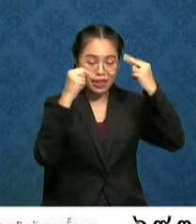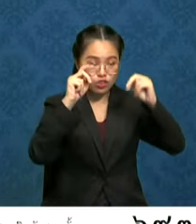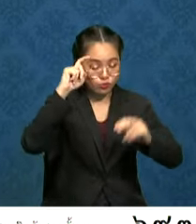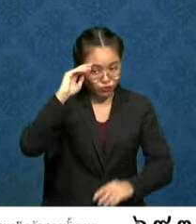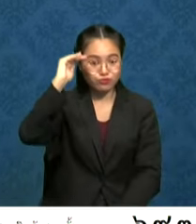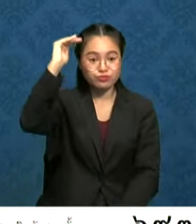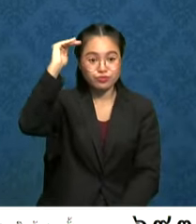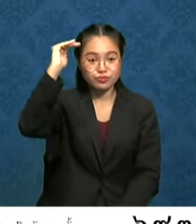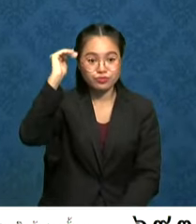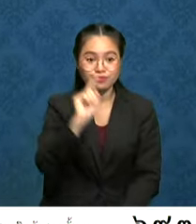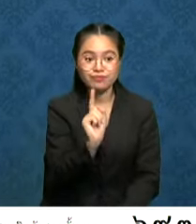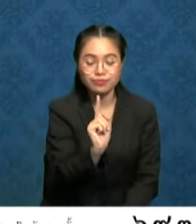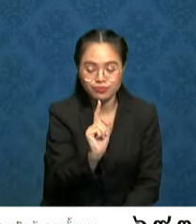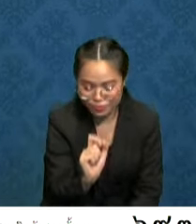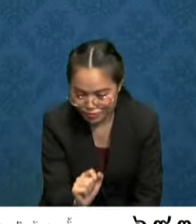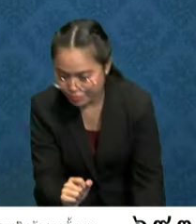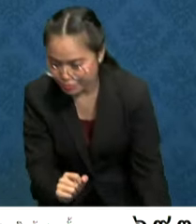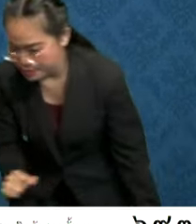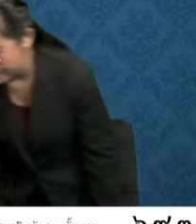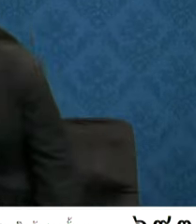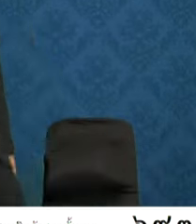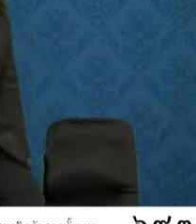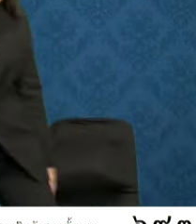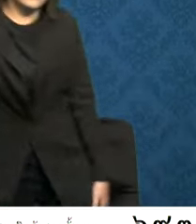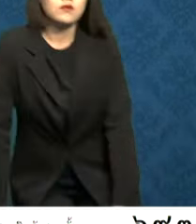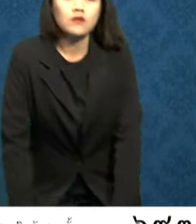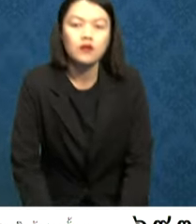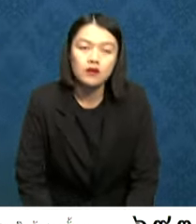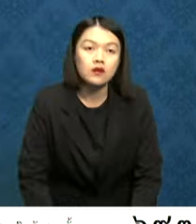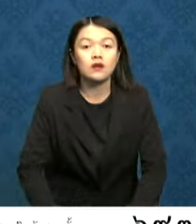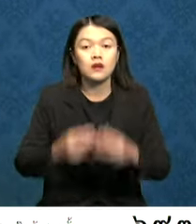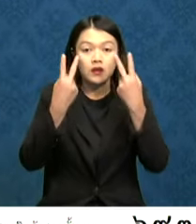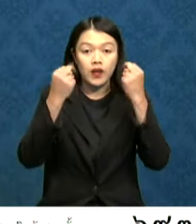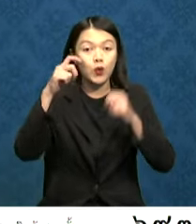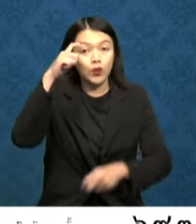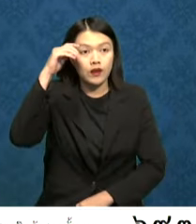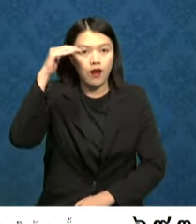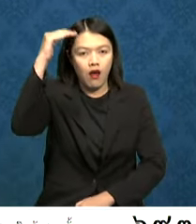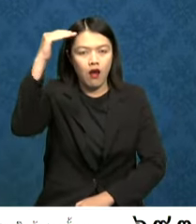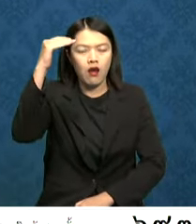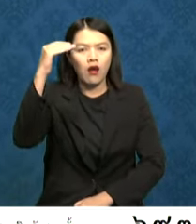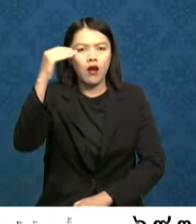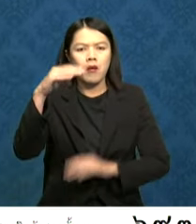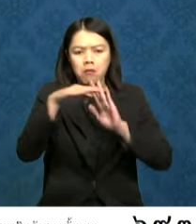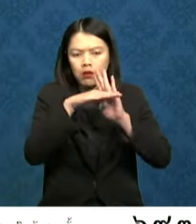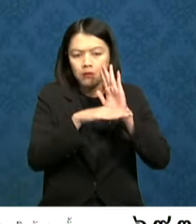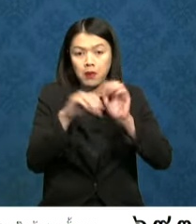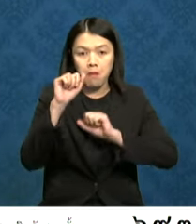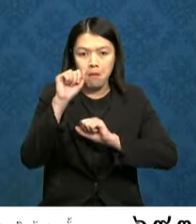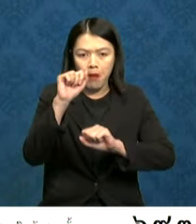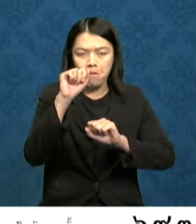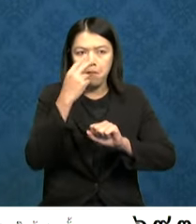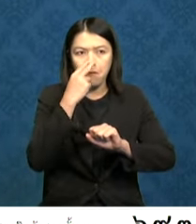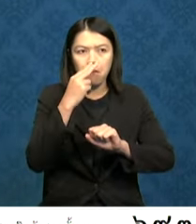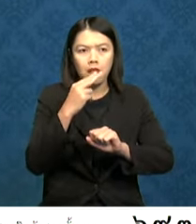เศรษฐาทวีสินได้ออกข้อสั่งการที่มีผลเทียบเท่ามติครมออกไปเยอะมากครับออกไปทั้งสิ้น